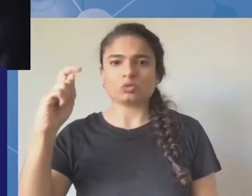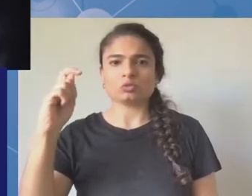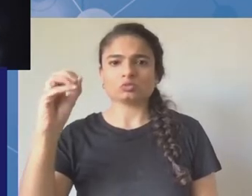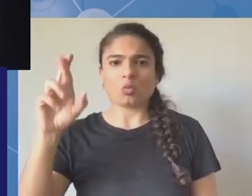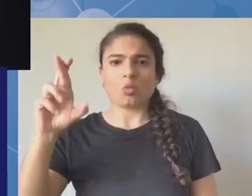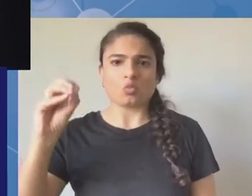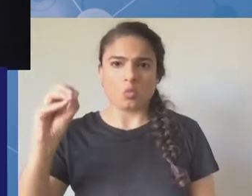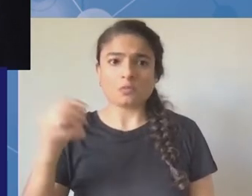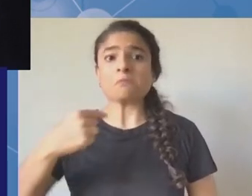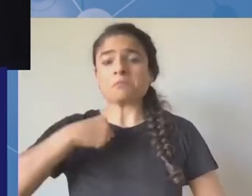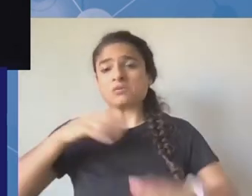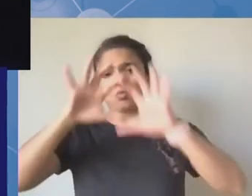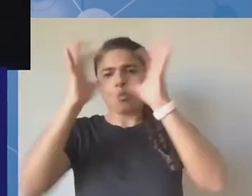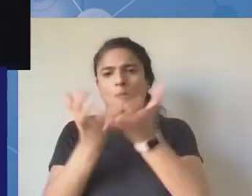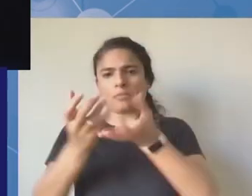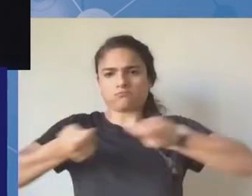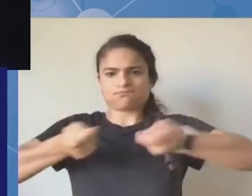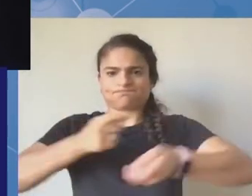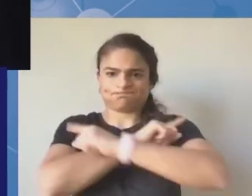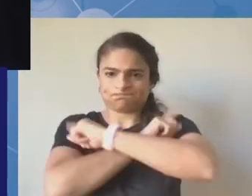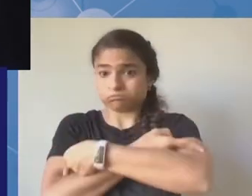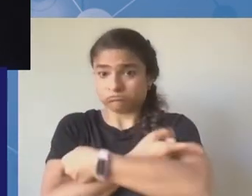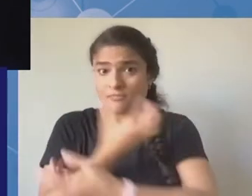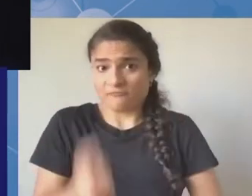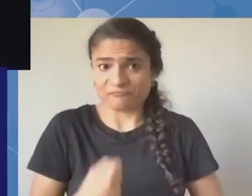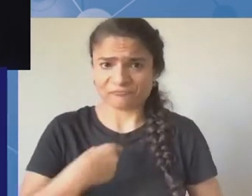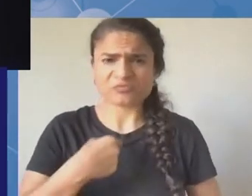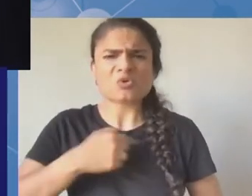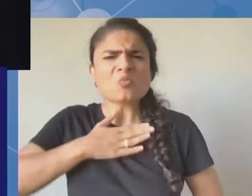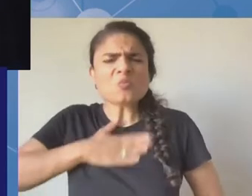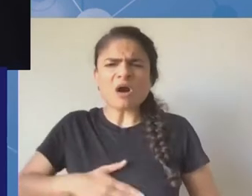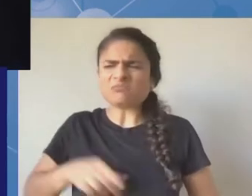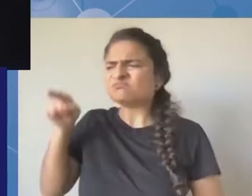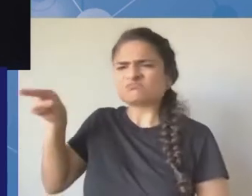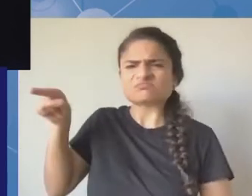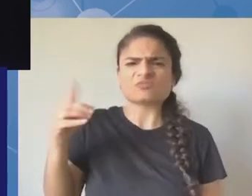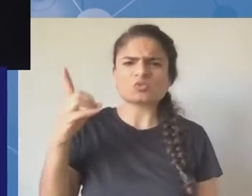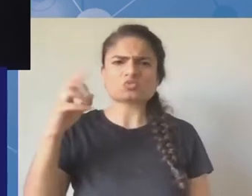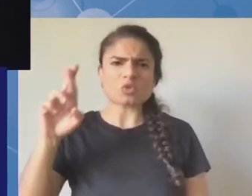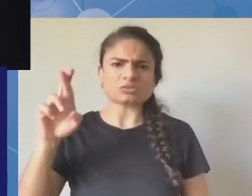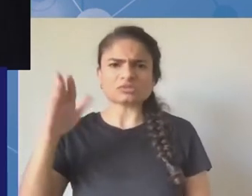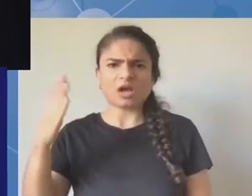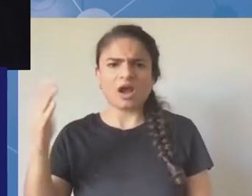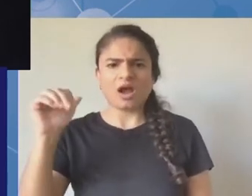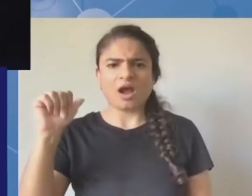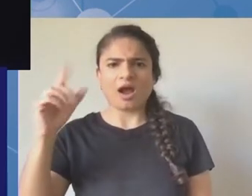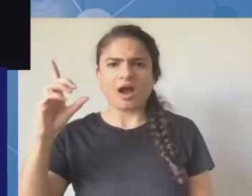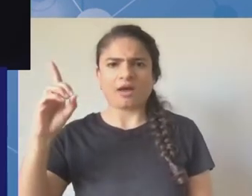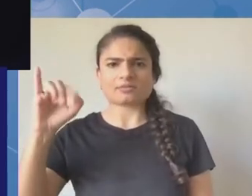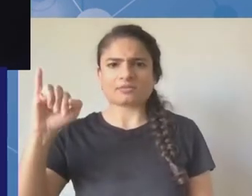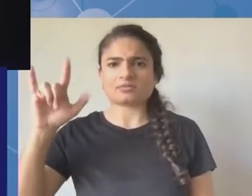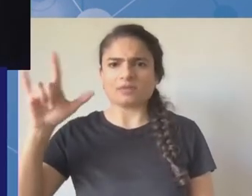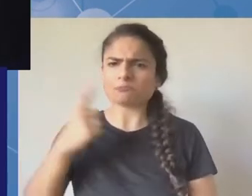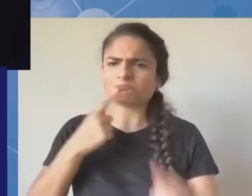شكرا على هذا الصوت. أود فقط أن أقول عما قالت هو أدل،